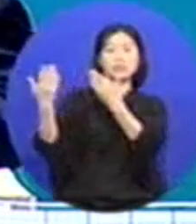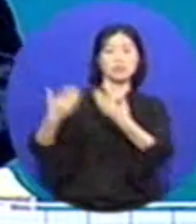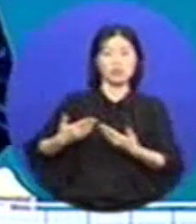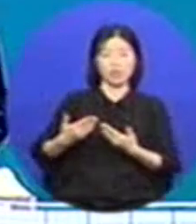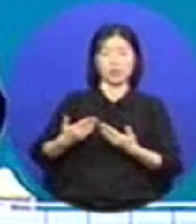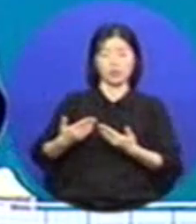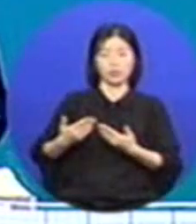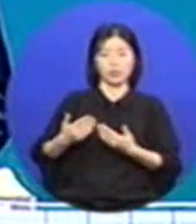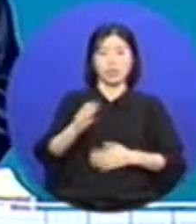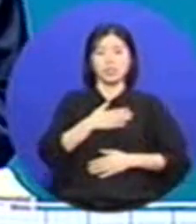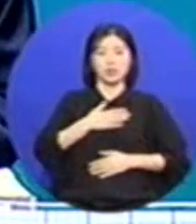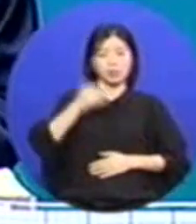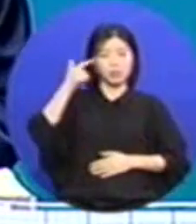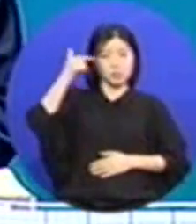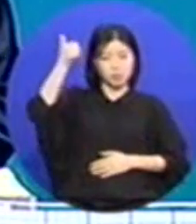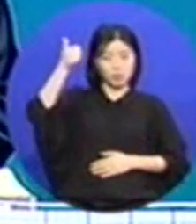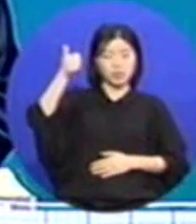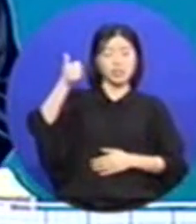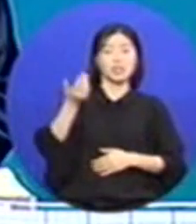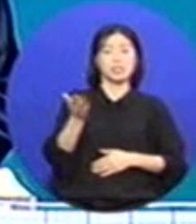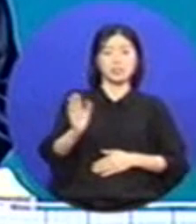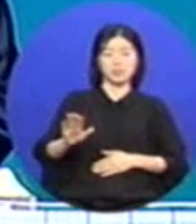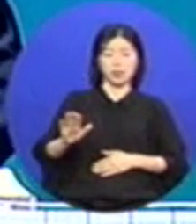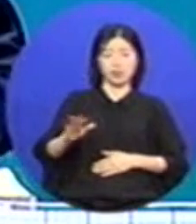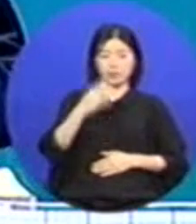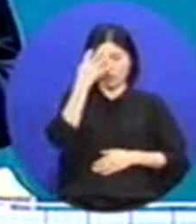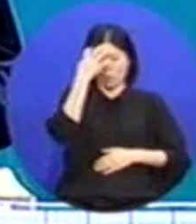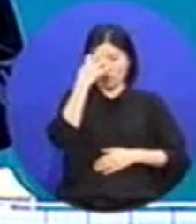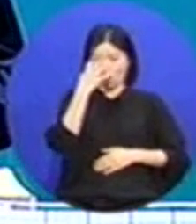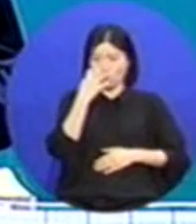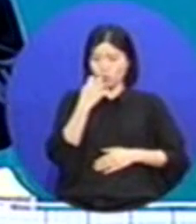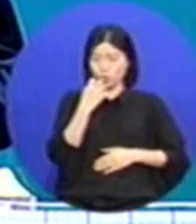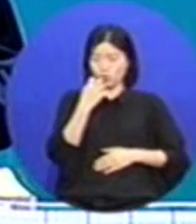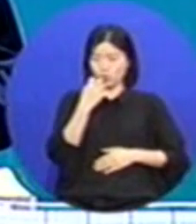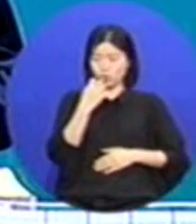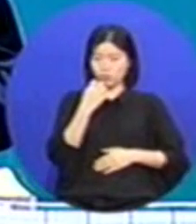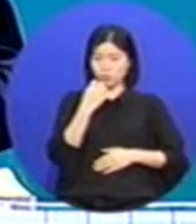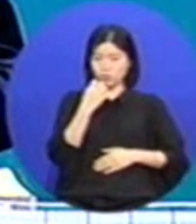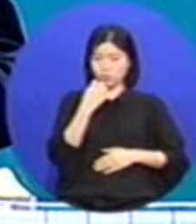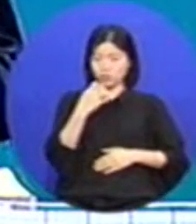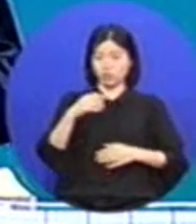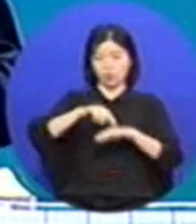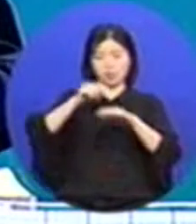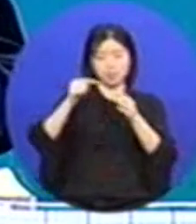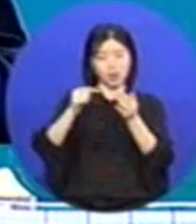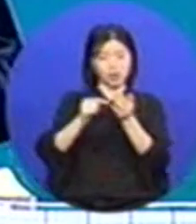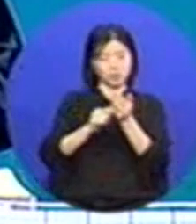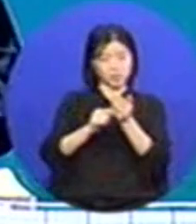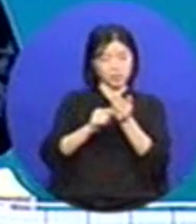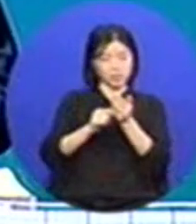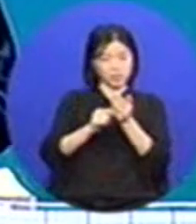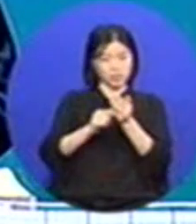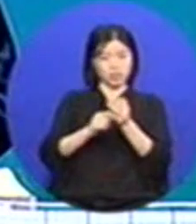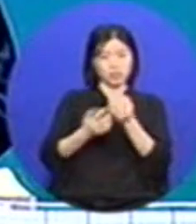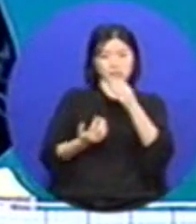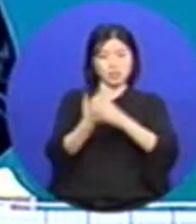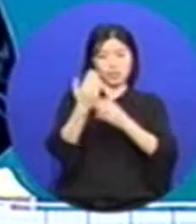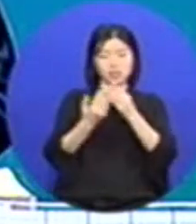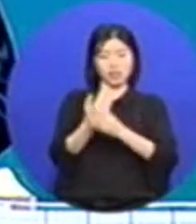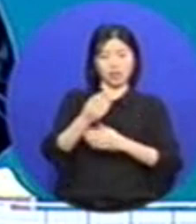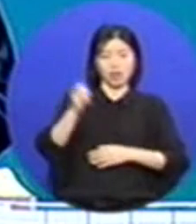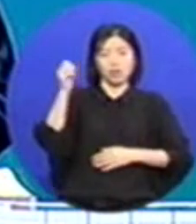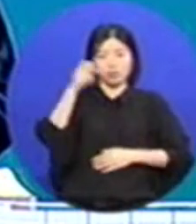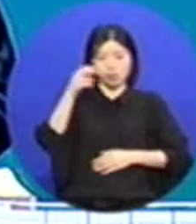저는 목사 지만 우울함에 4롤 우울증의 사로잡힐 때가 부쩍 이렇게 자주 봅니다